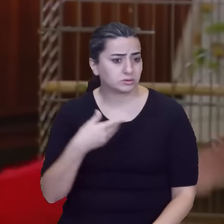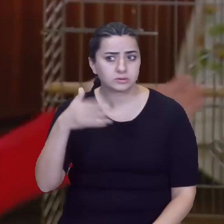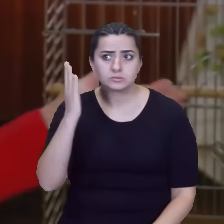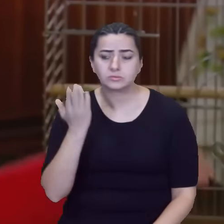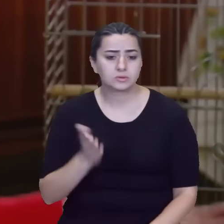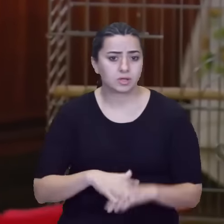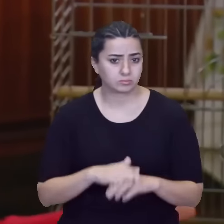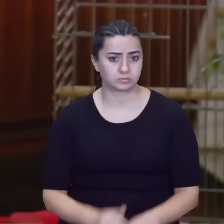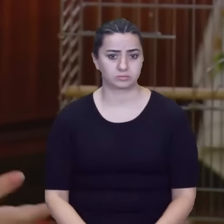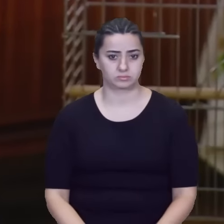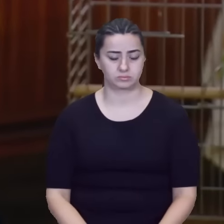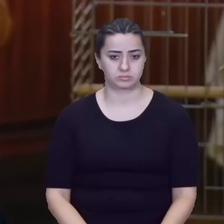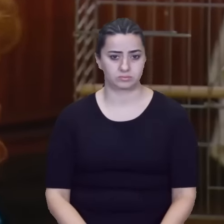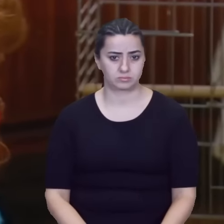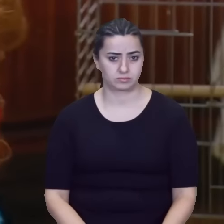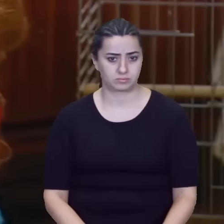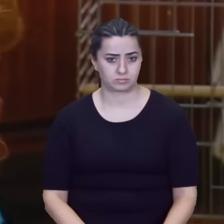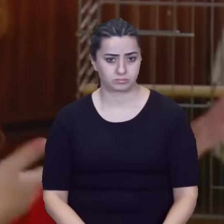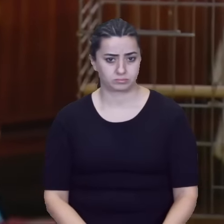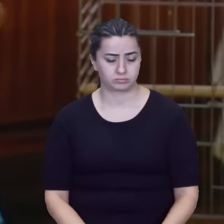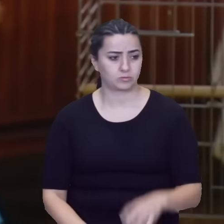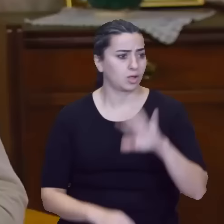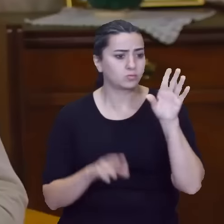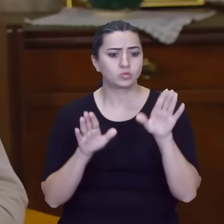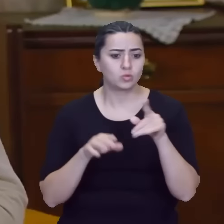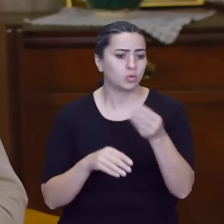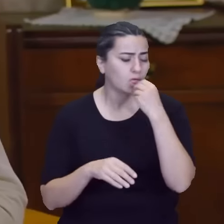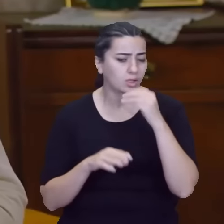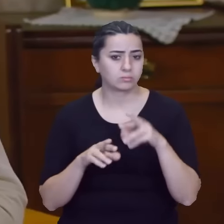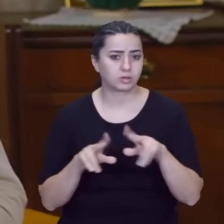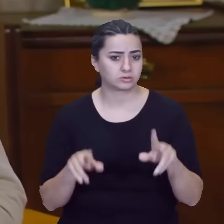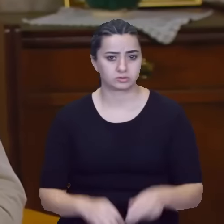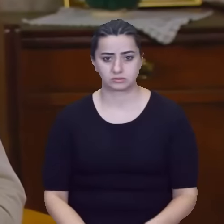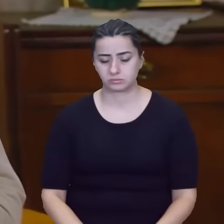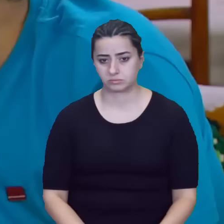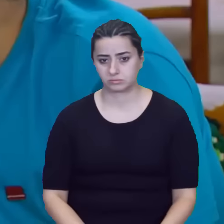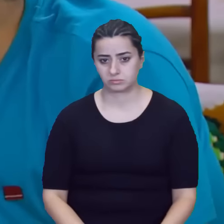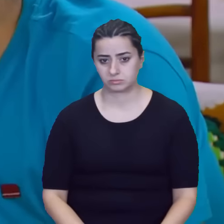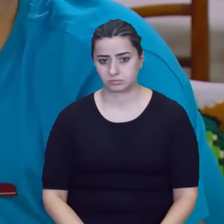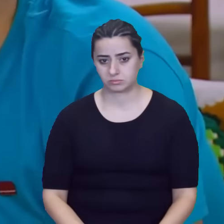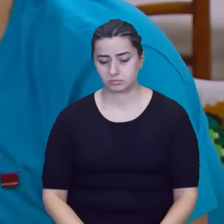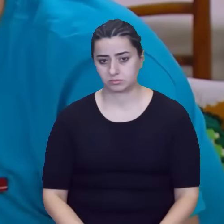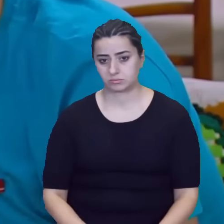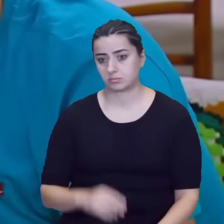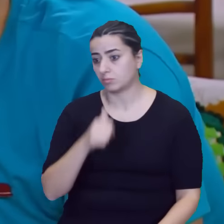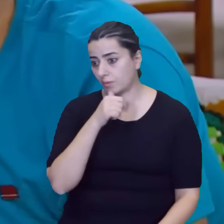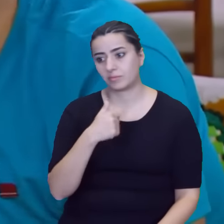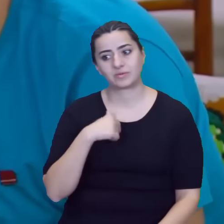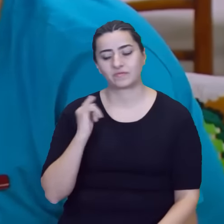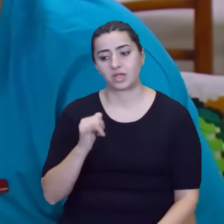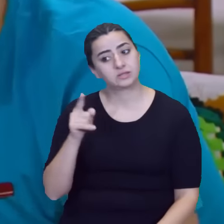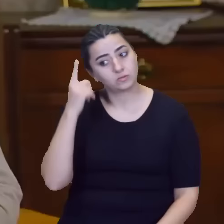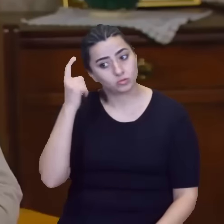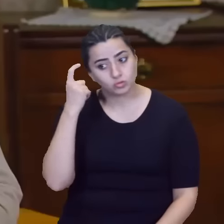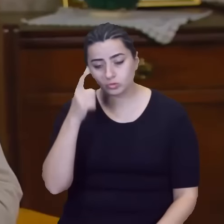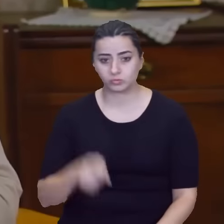yani. Dışarıda bir sürü büyük kuş var anne, bunu parçalarlar. Vallahi babam da bizi parçalar. Sen